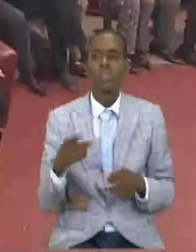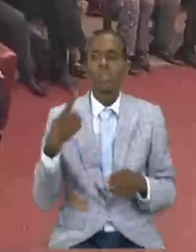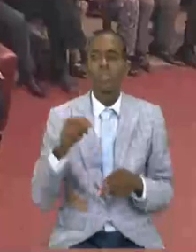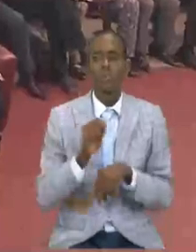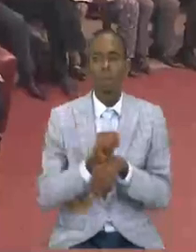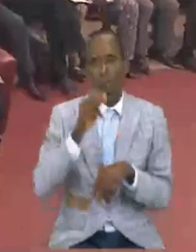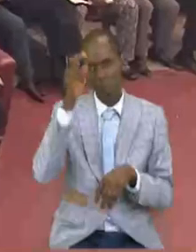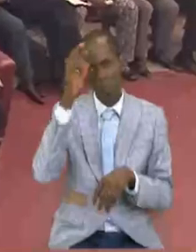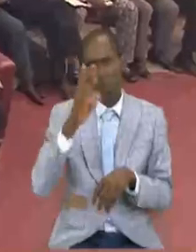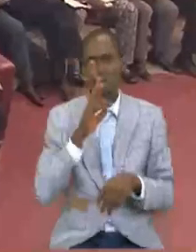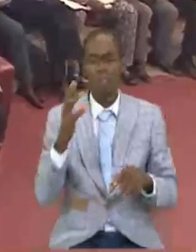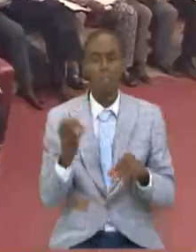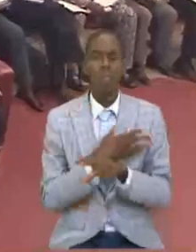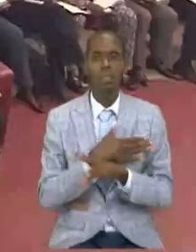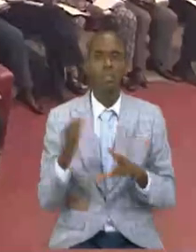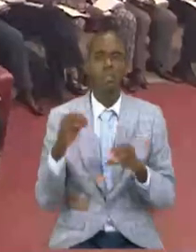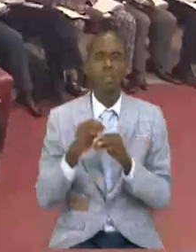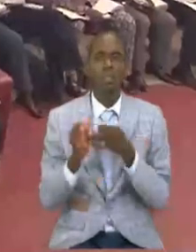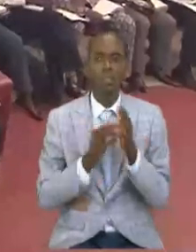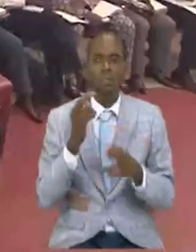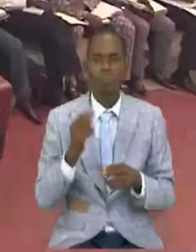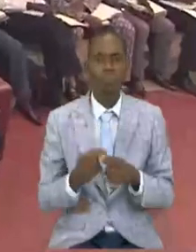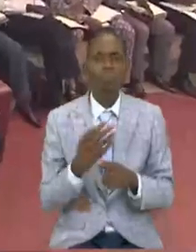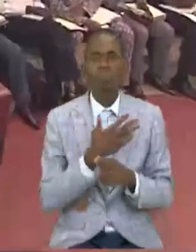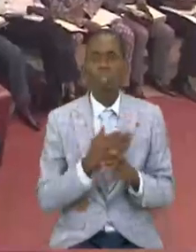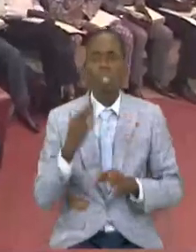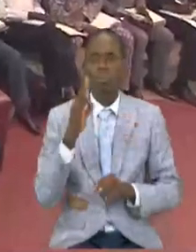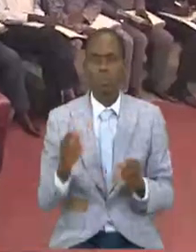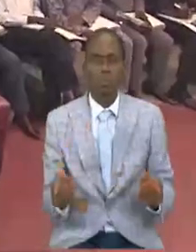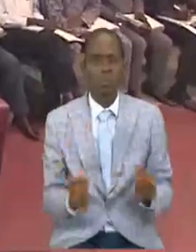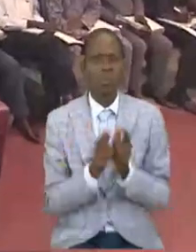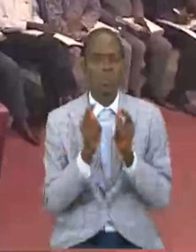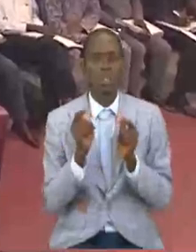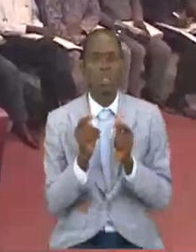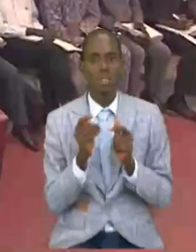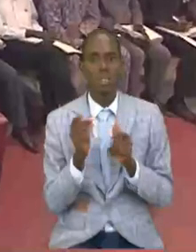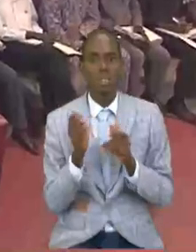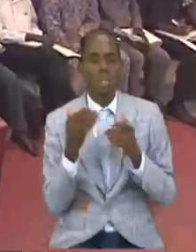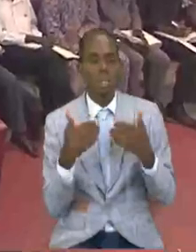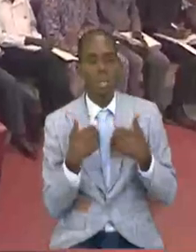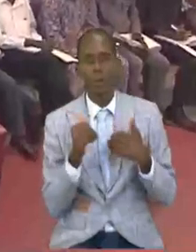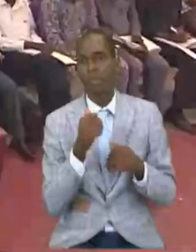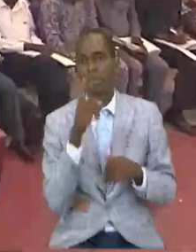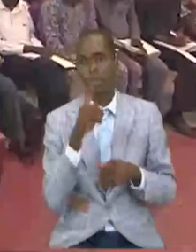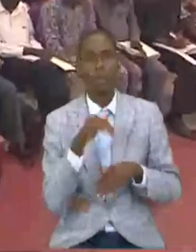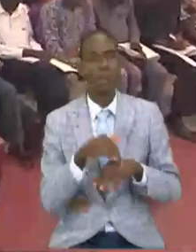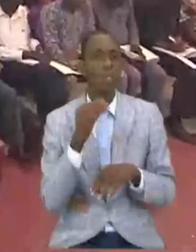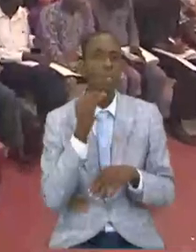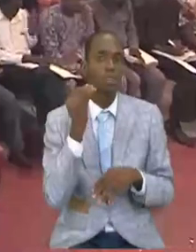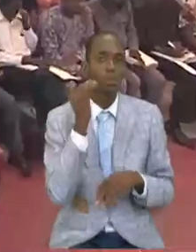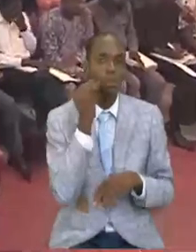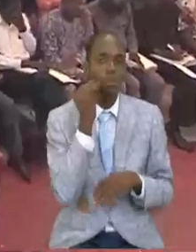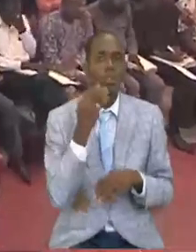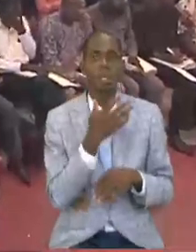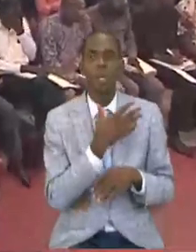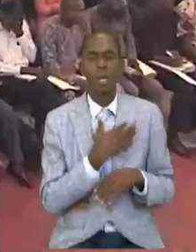œuvres du diable sont ôtées de ta vie. Et si tu as laissé quelque chose à la maison, parce